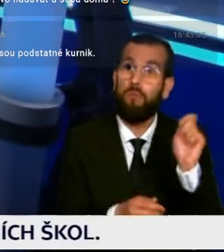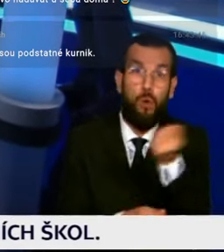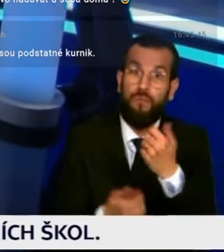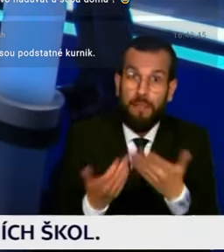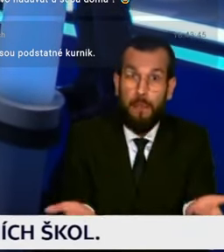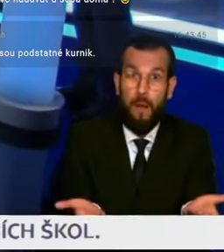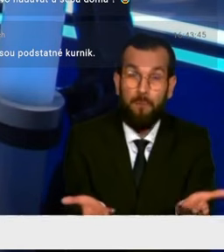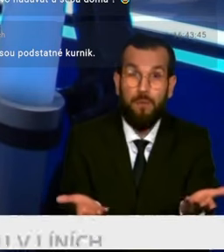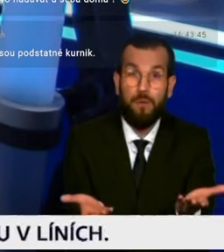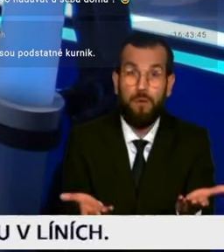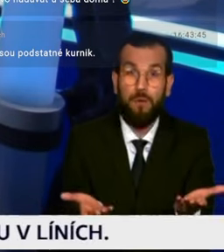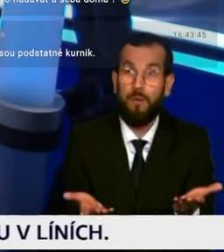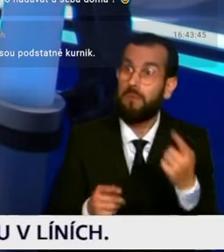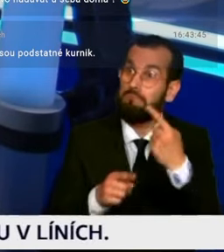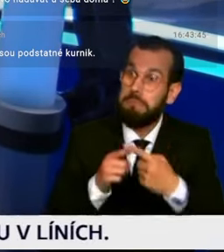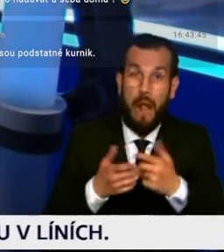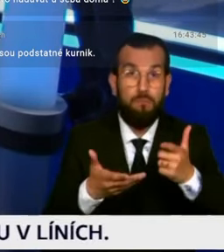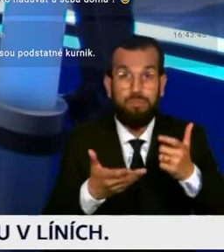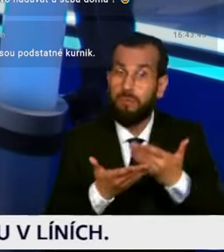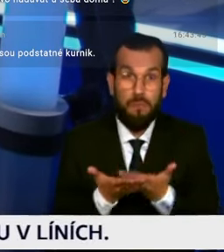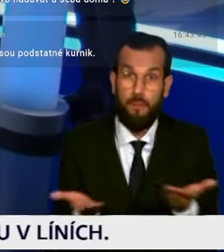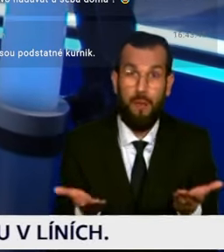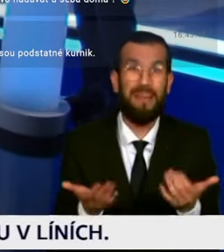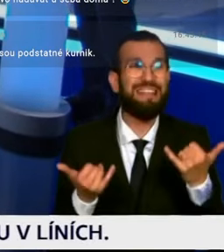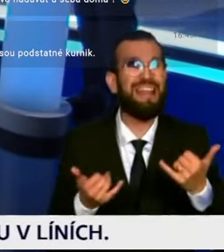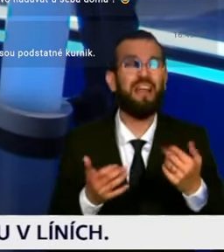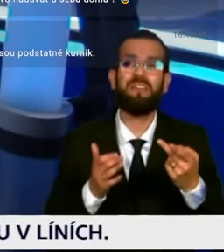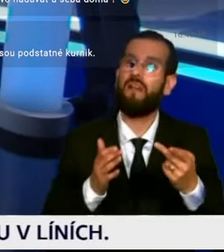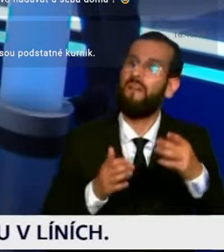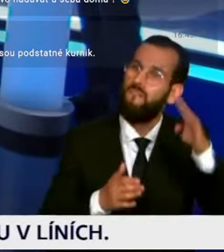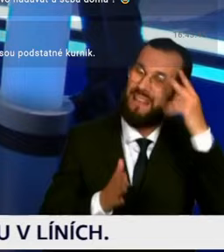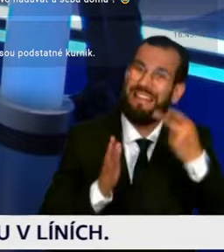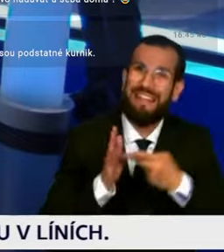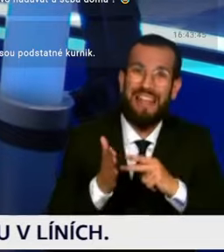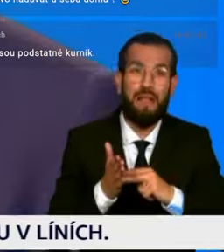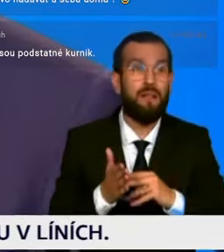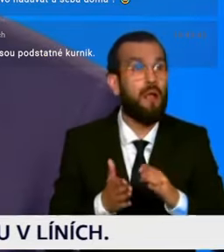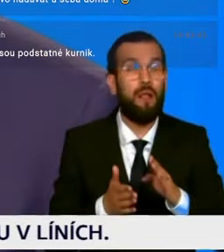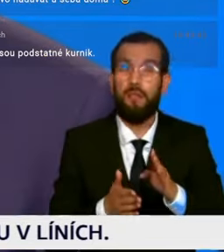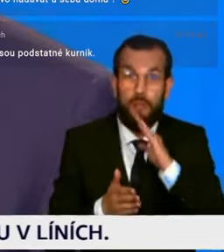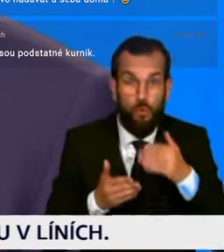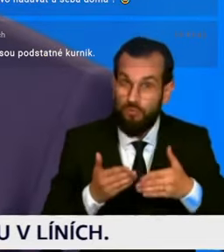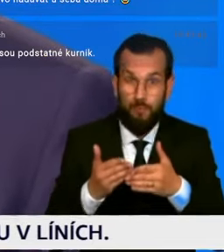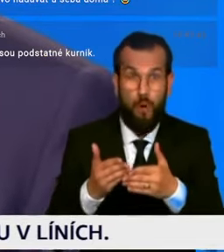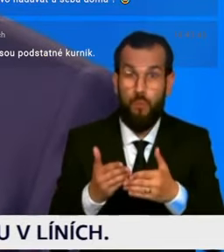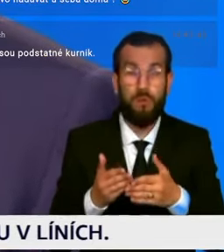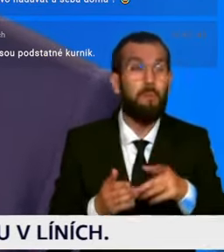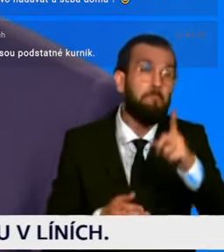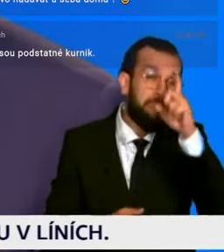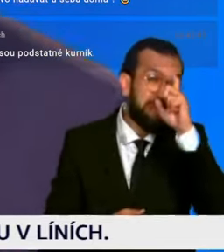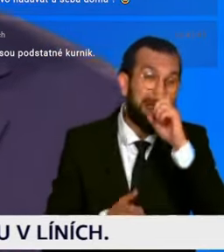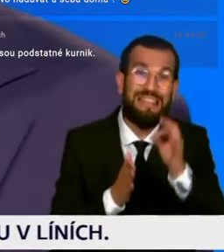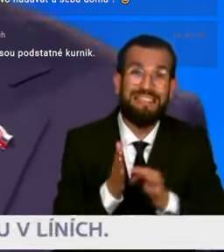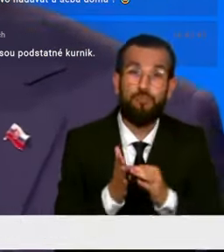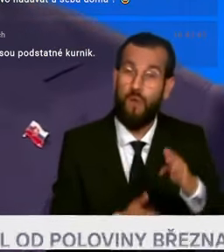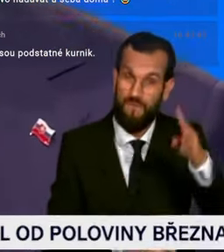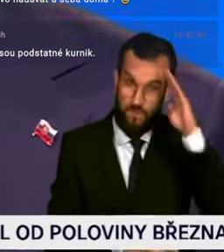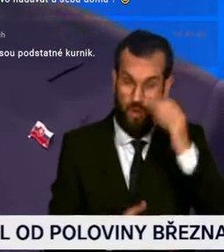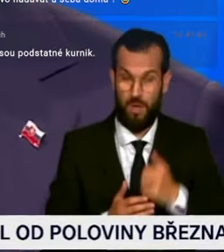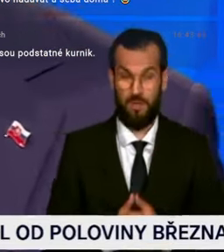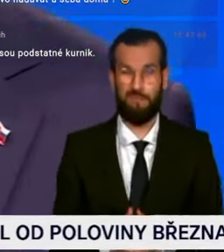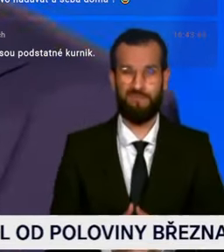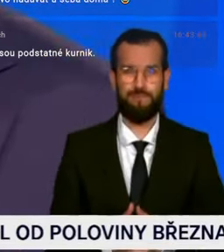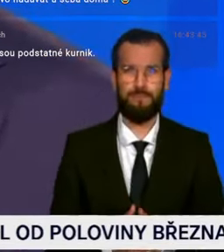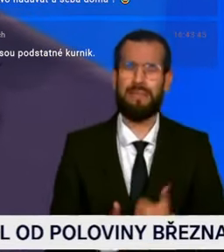museli by sme si priznať že my momentálne vojensko technicky nevieme pomôcť ani našim spojencom pretože máme takto zdecimované našu armádu otázka